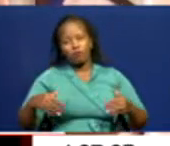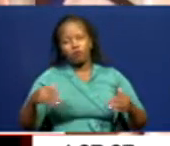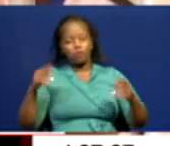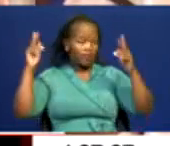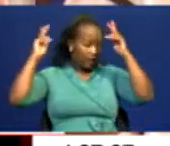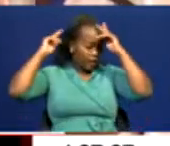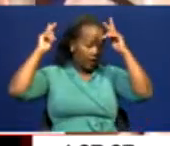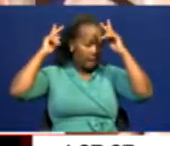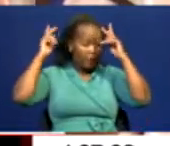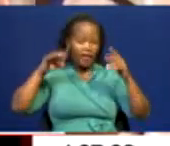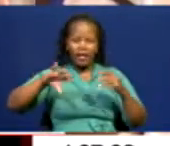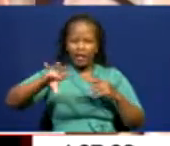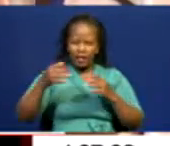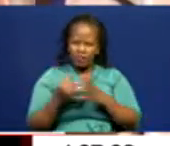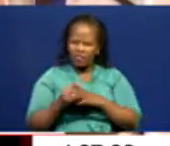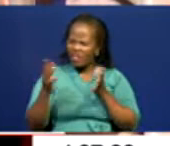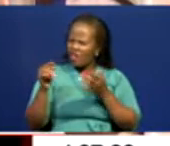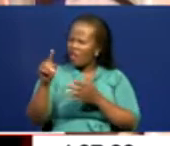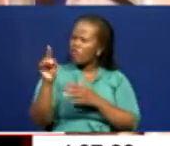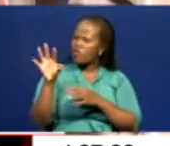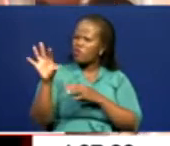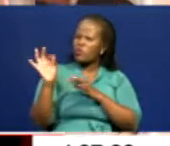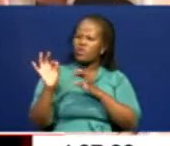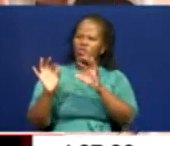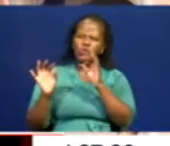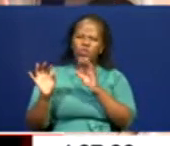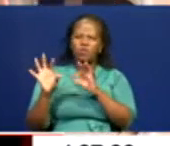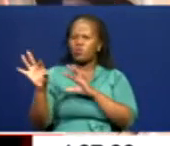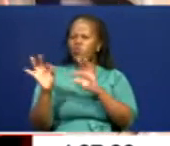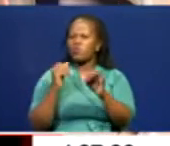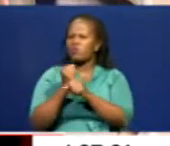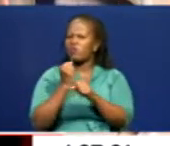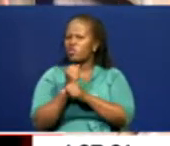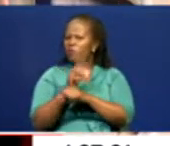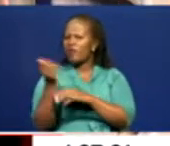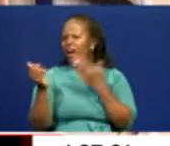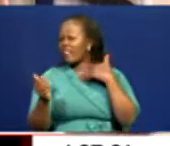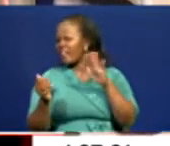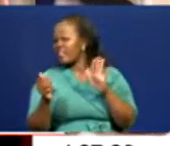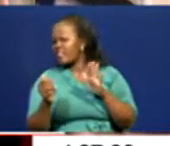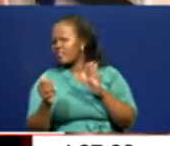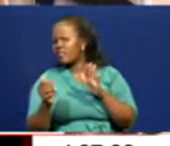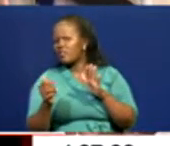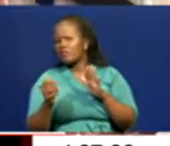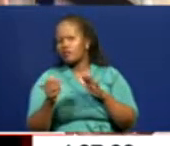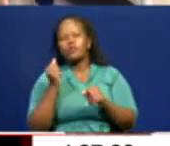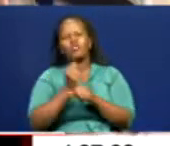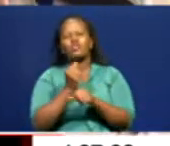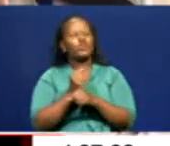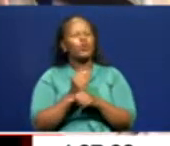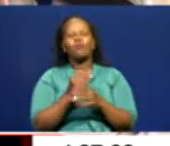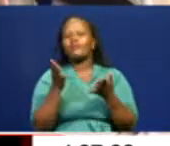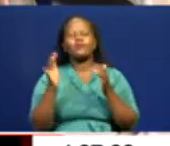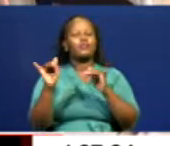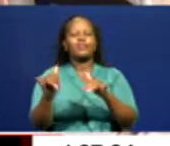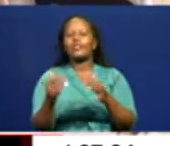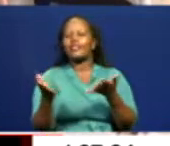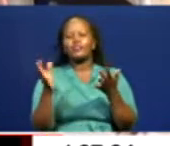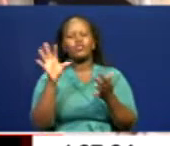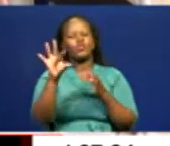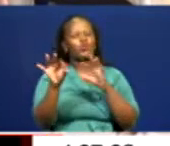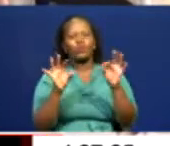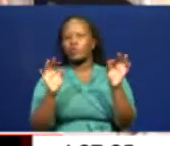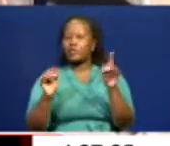Ama nyinyi ni watu wa kuchagua kazi? Nyinyi ni watu wa kuchagua jembe? Si kazi ni kazi. Na